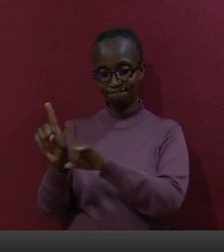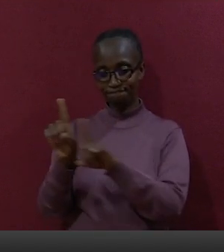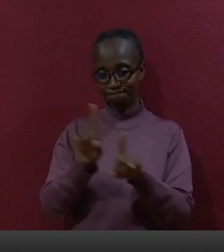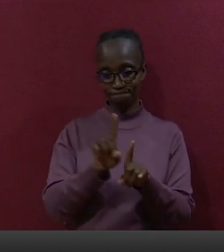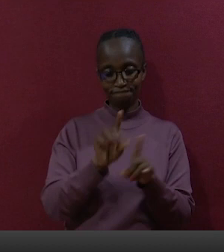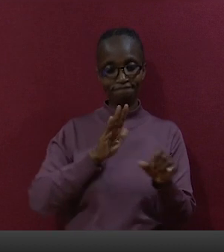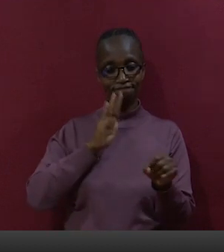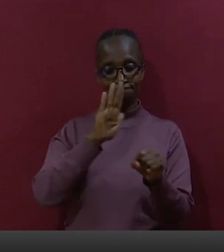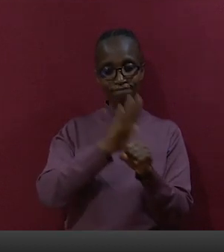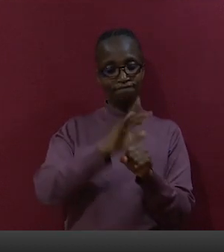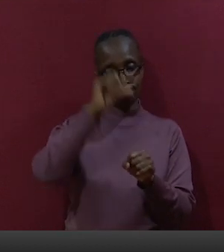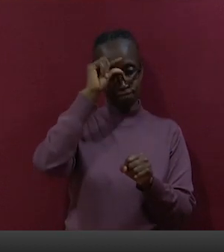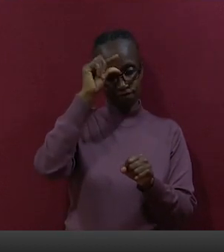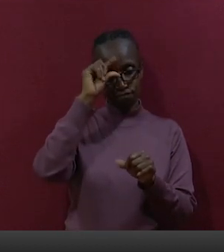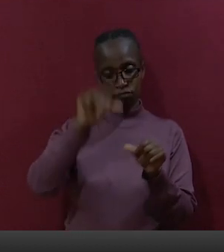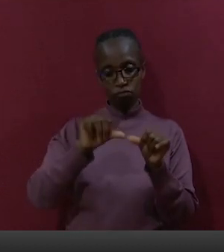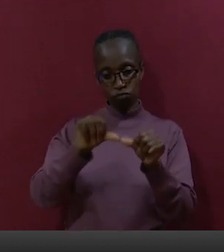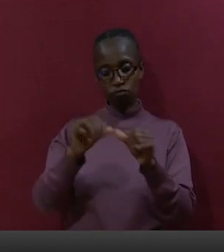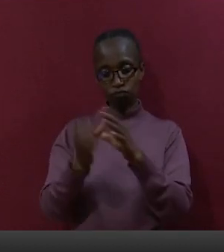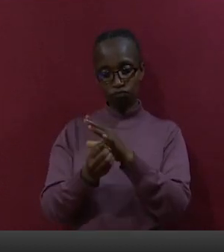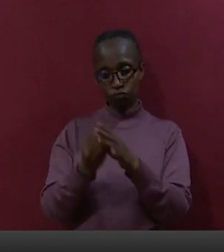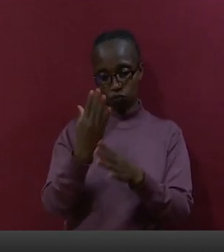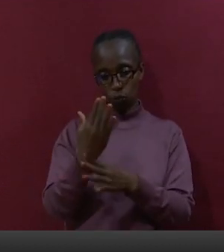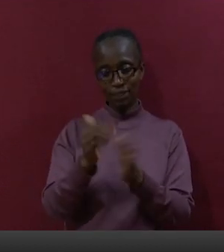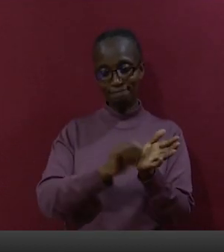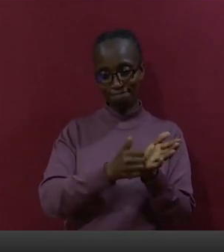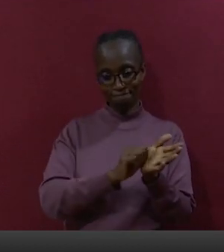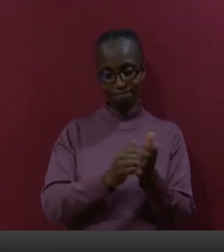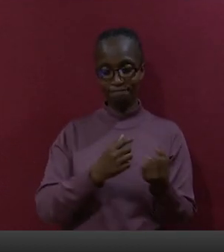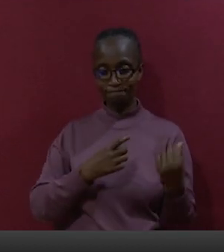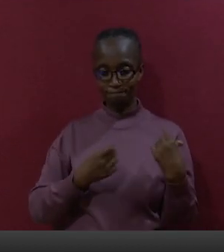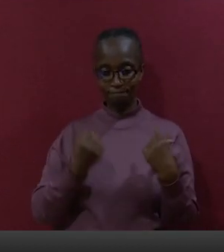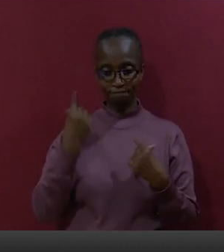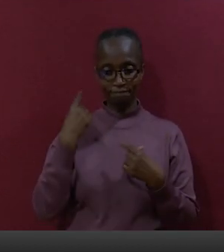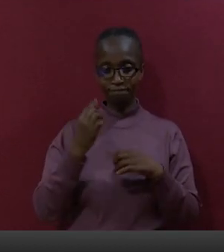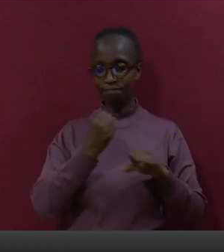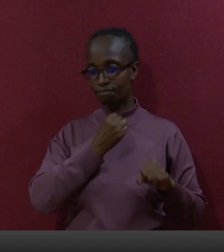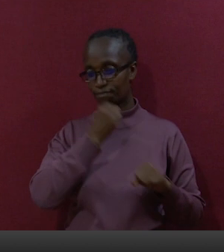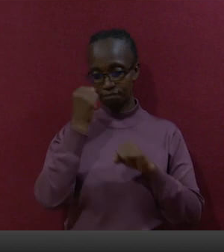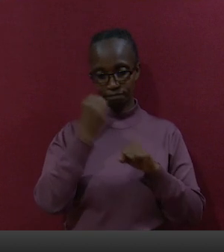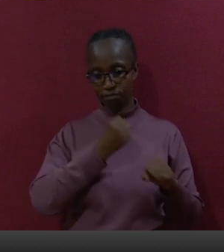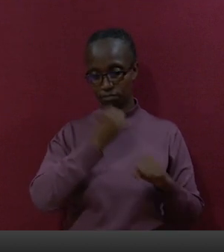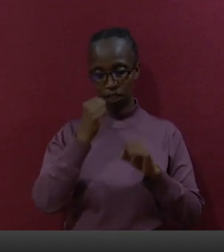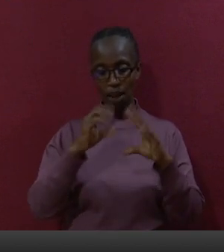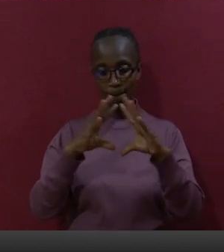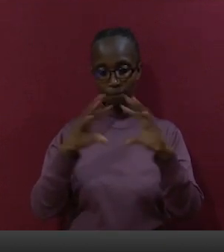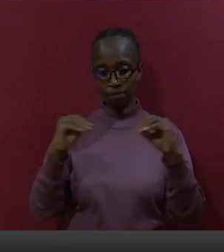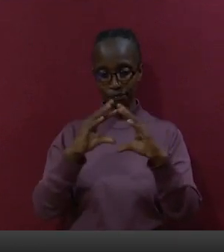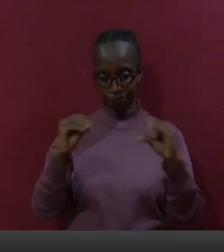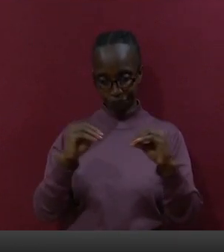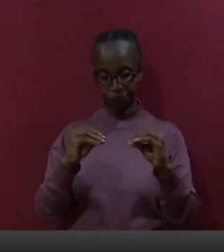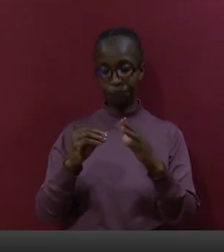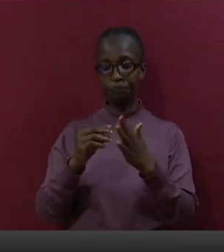process, kiongozi wa taifa aliendelea kusema kwamba serikali itaendelea kuimarisha sekta za uzalishaji wa mahindi, majani